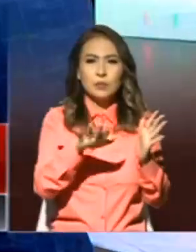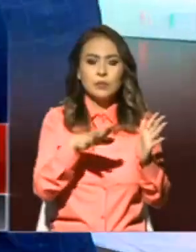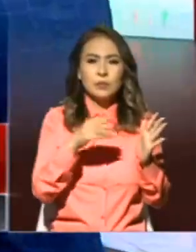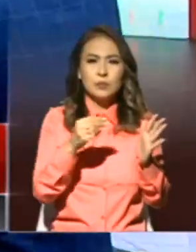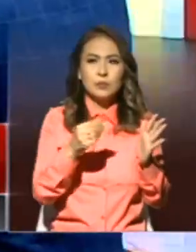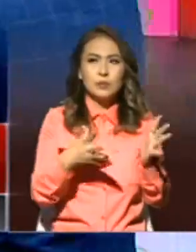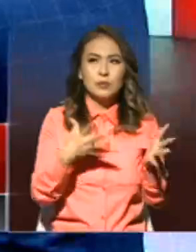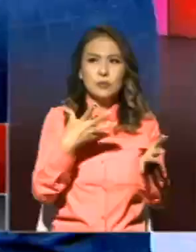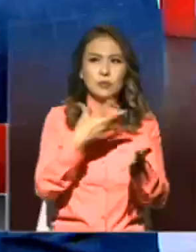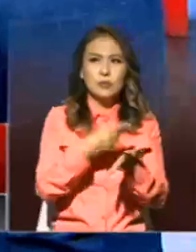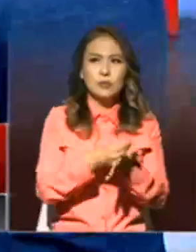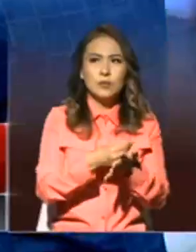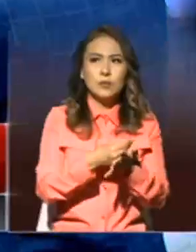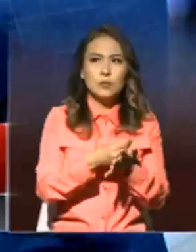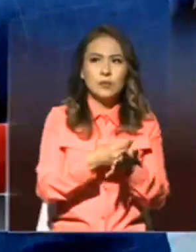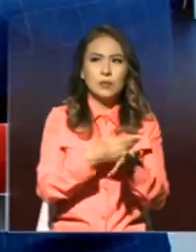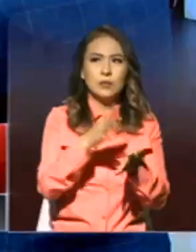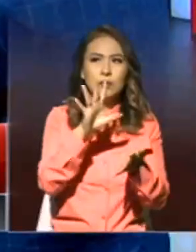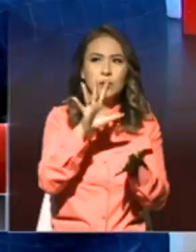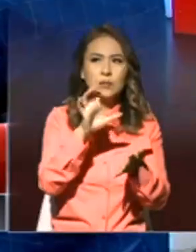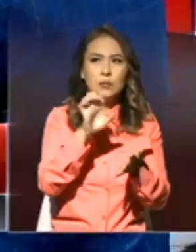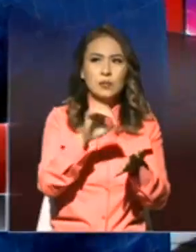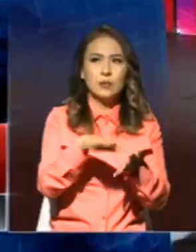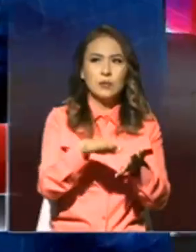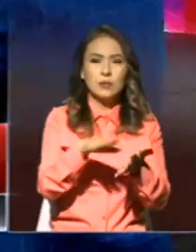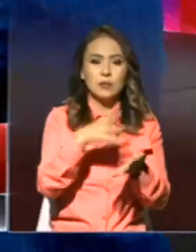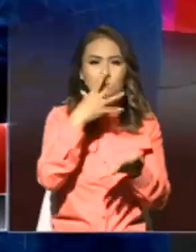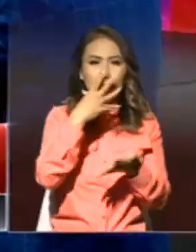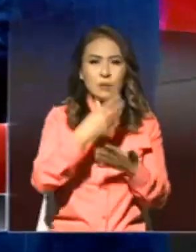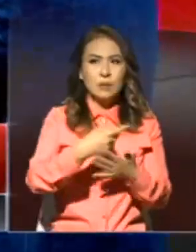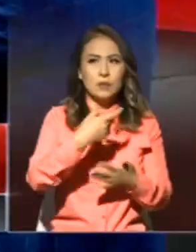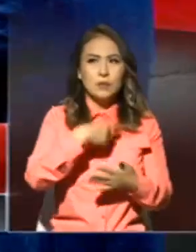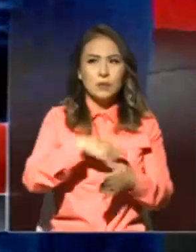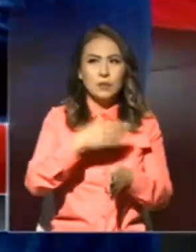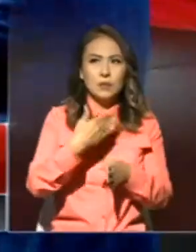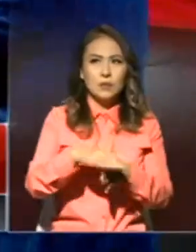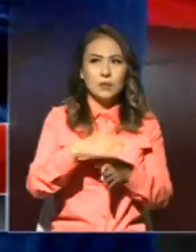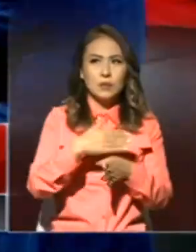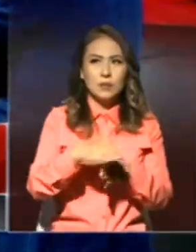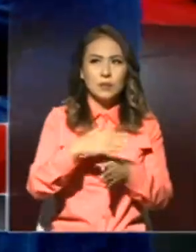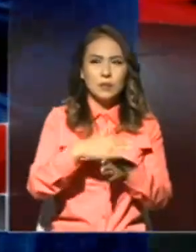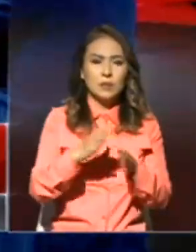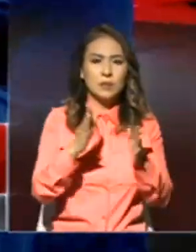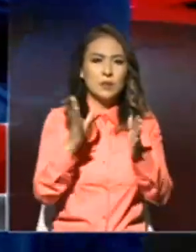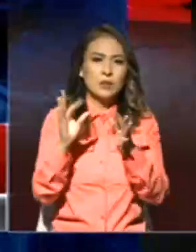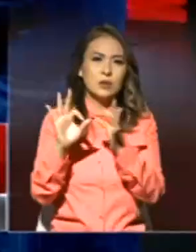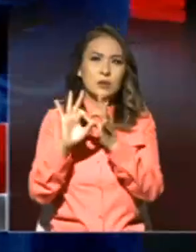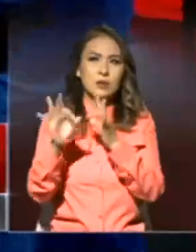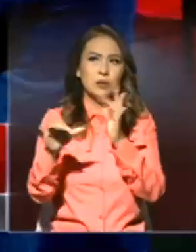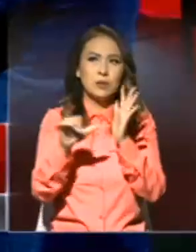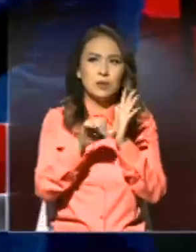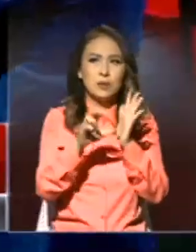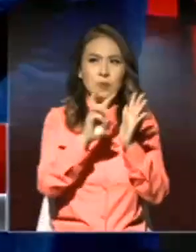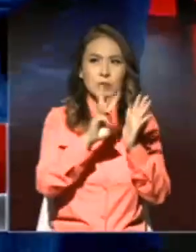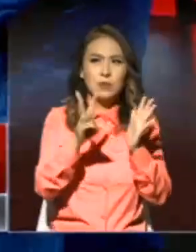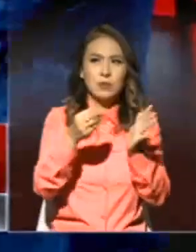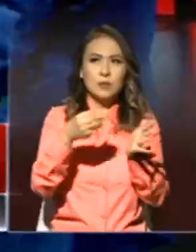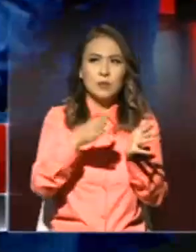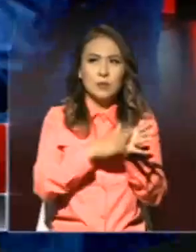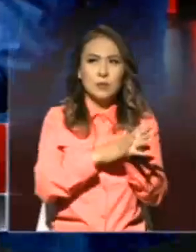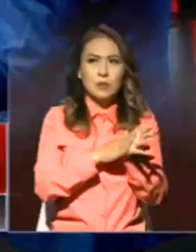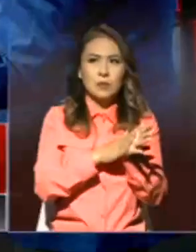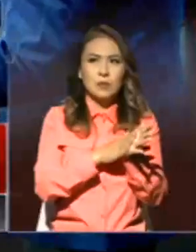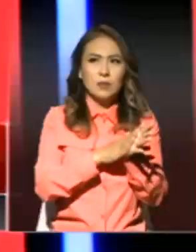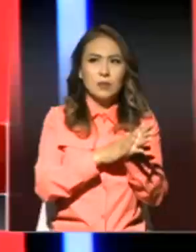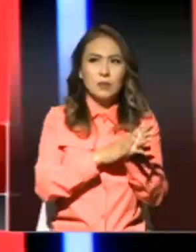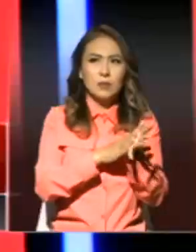құйыпты. Соның 500 мыңы өзінің алған кредитін ғана жапқан, 6 миллион сияқын